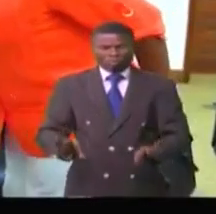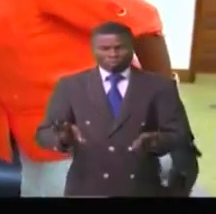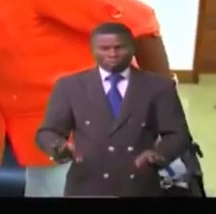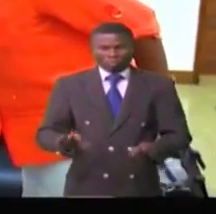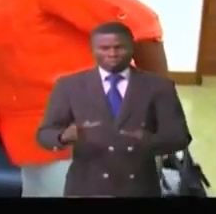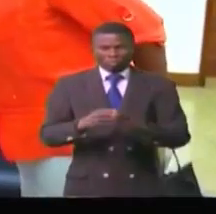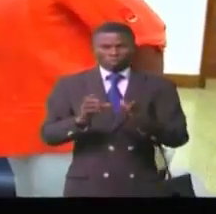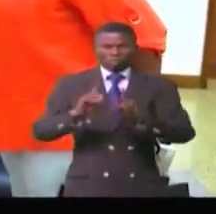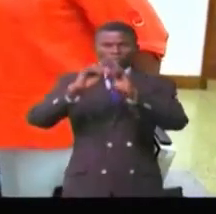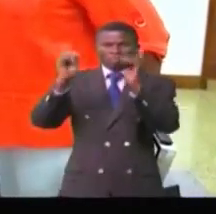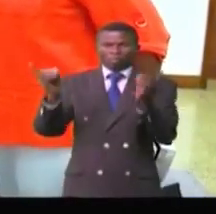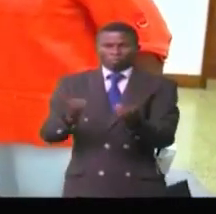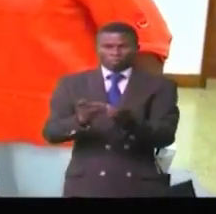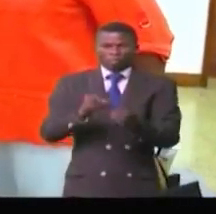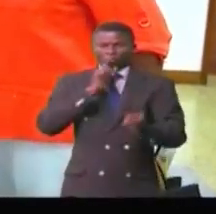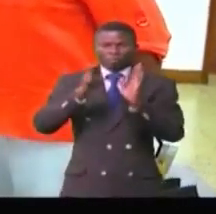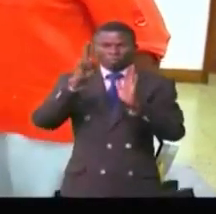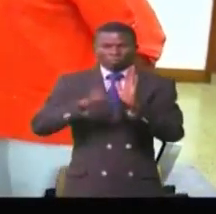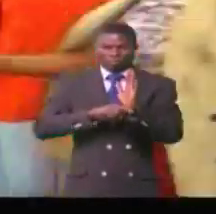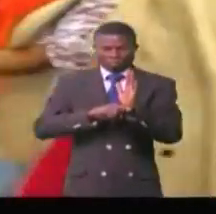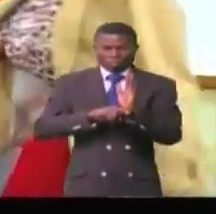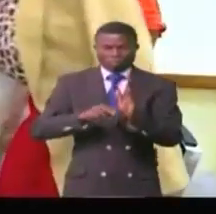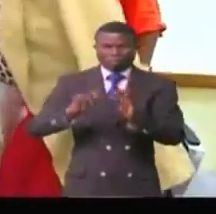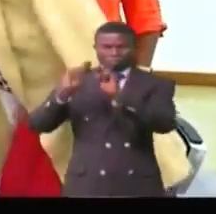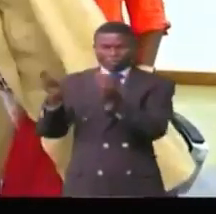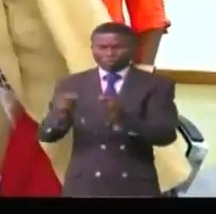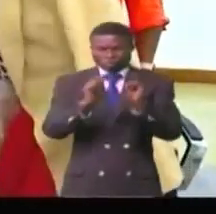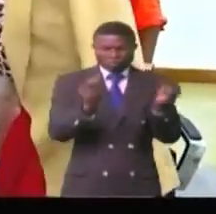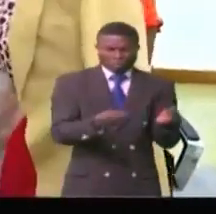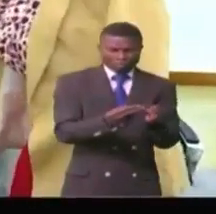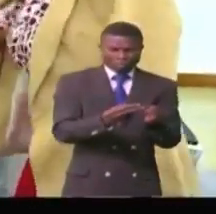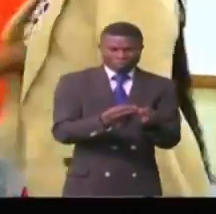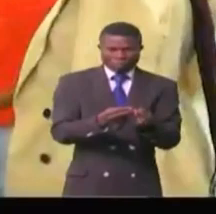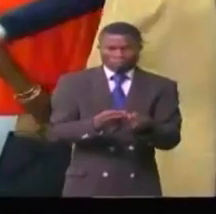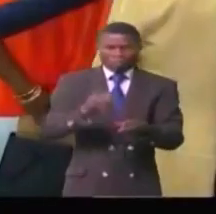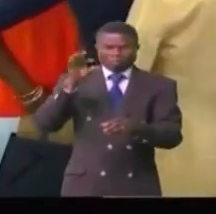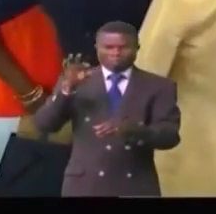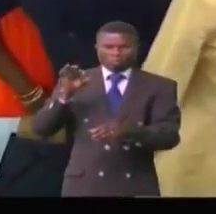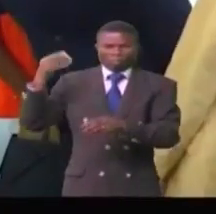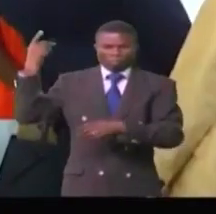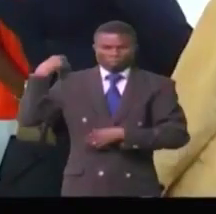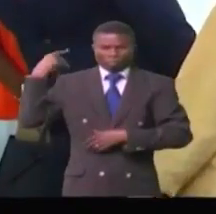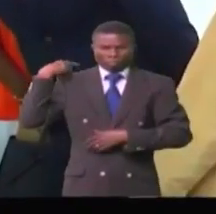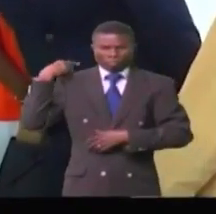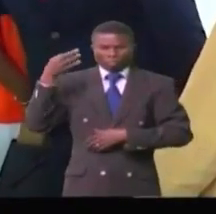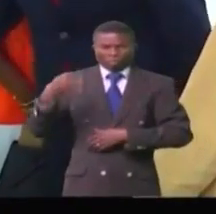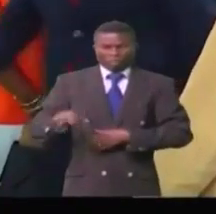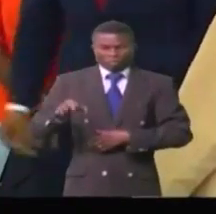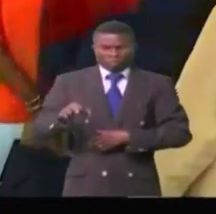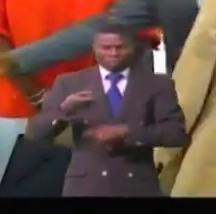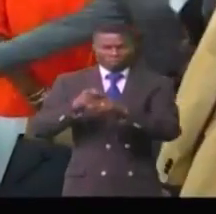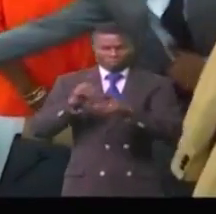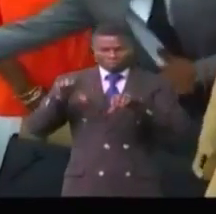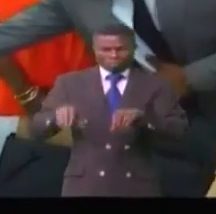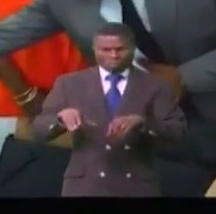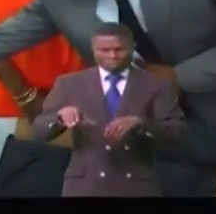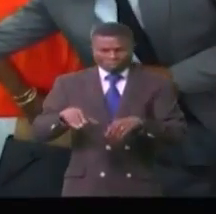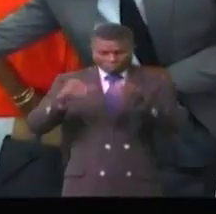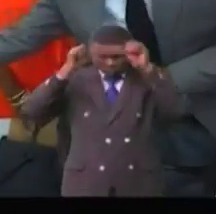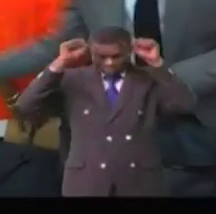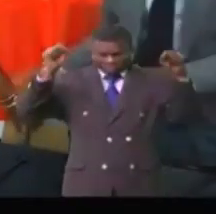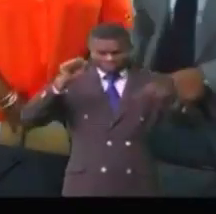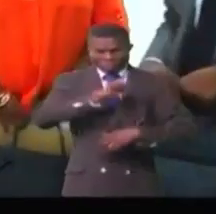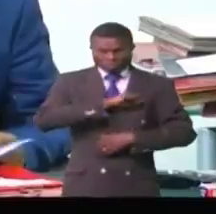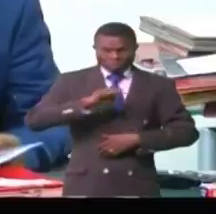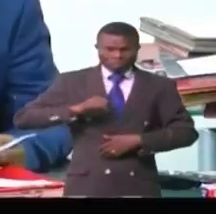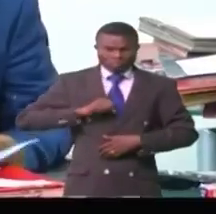Avec la délégation des parlementaires regroupée dans le collectif des élus français d'origine congolaise, CEFOC, le président du